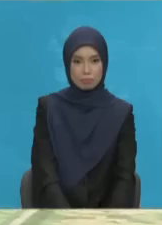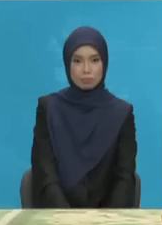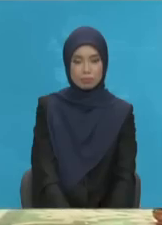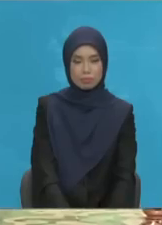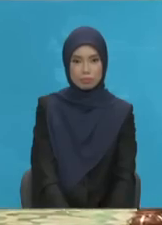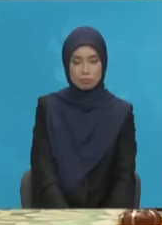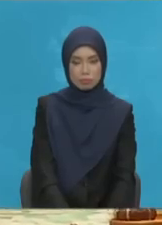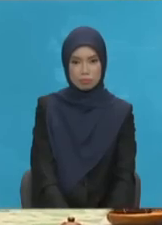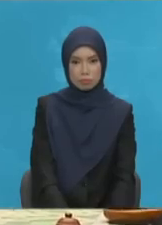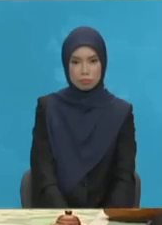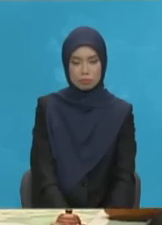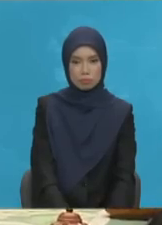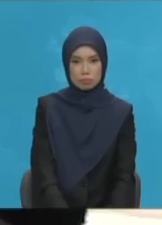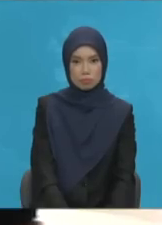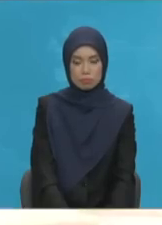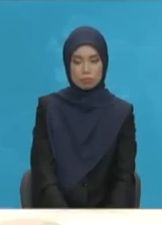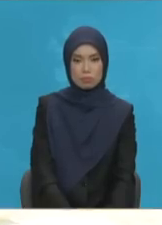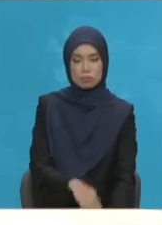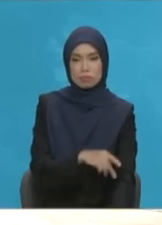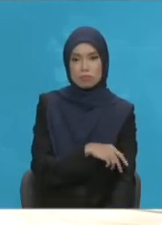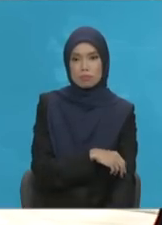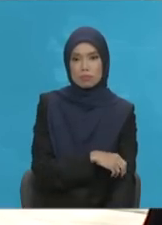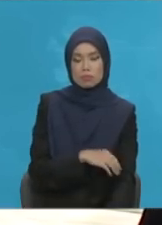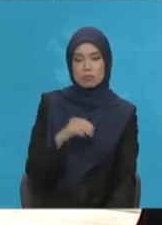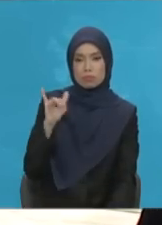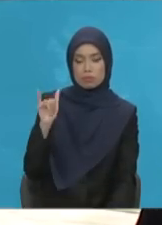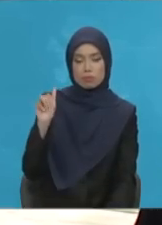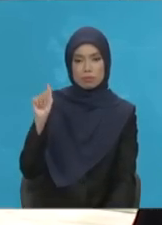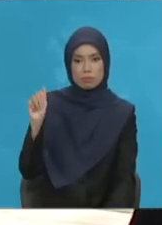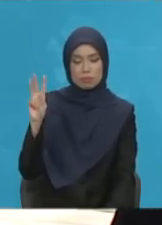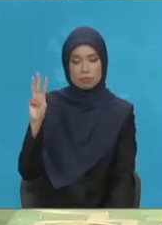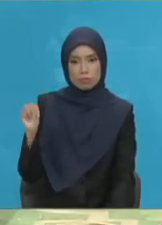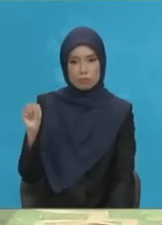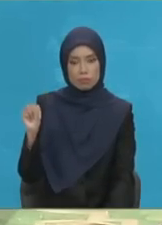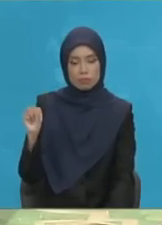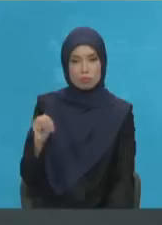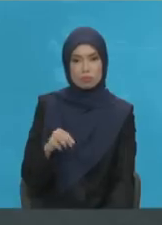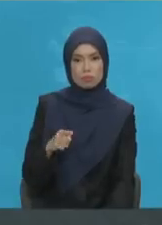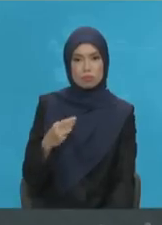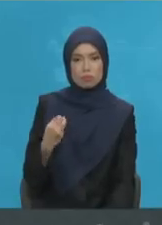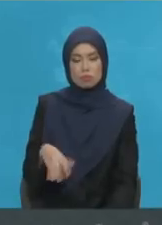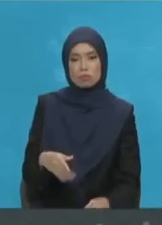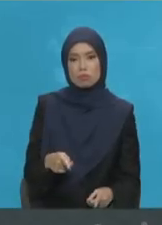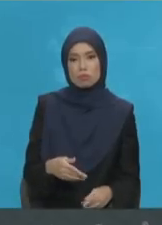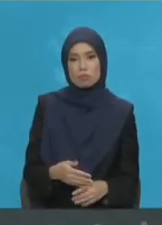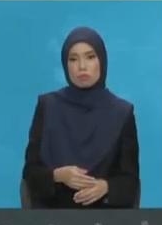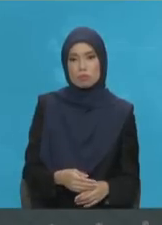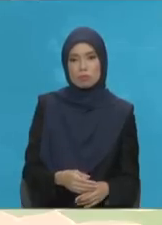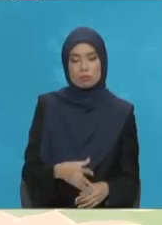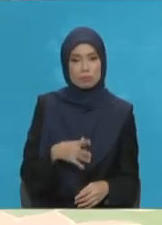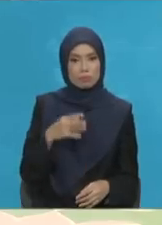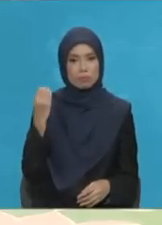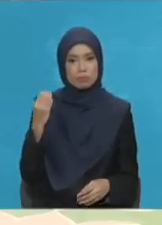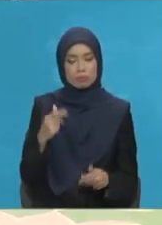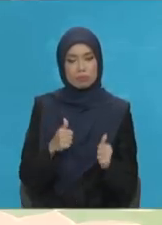setelah diperkenankan yang amat Mulia pangeran sanggamara di Raja menjunjung anugraha meninggalkan majelis diikuti oleh